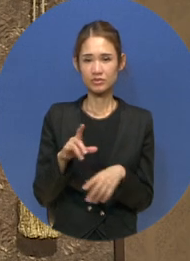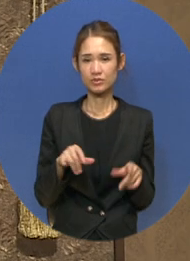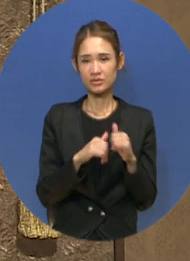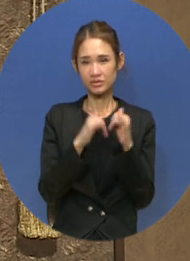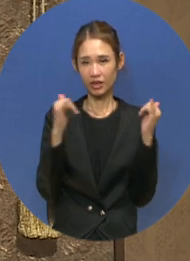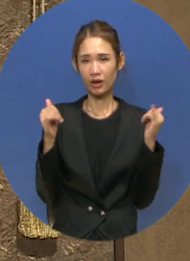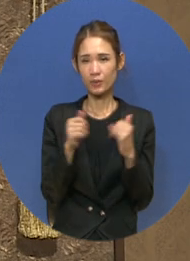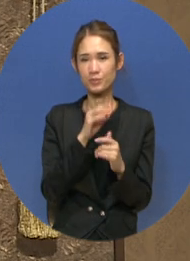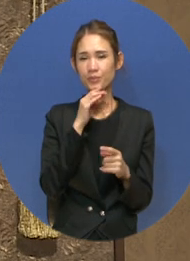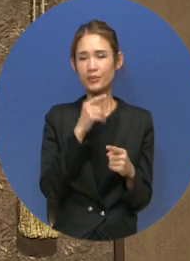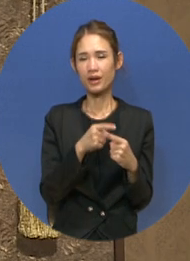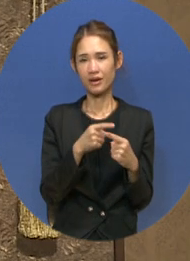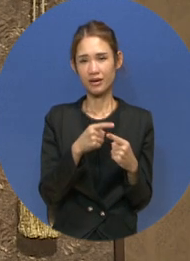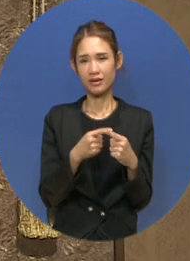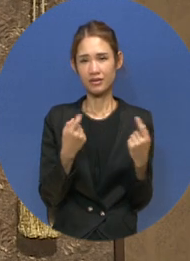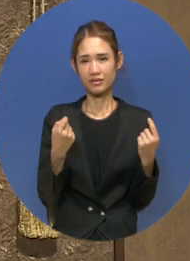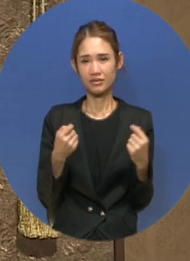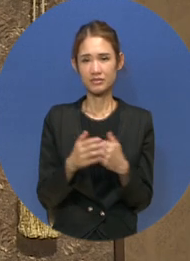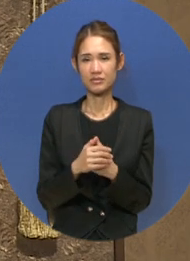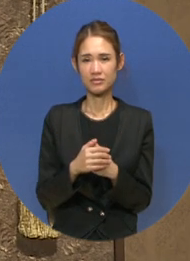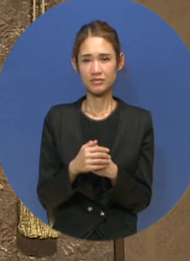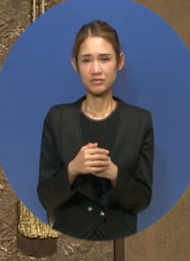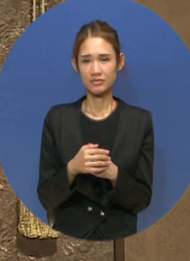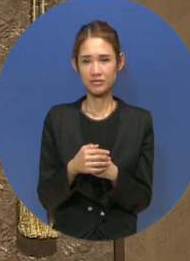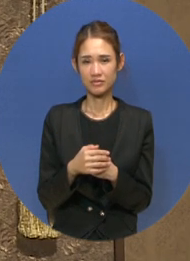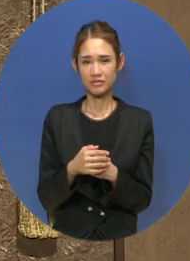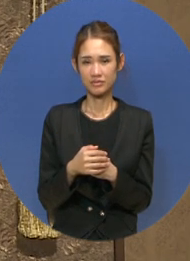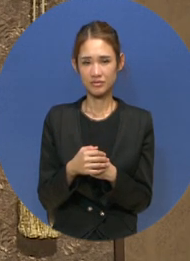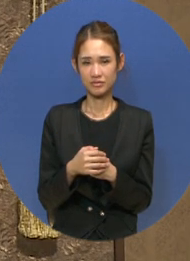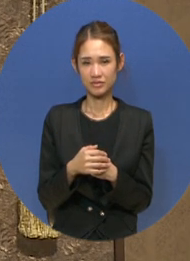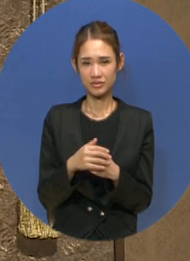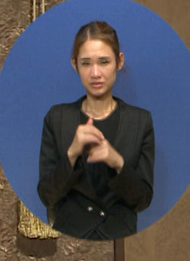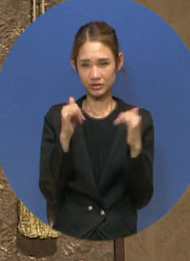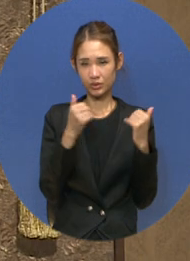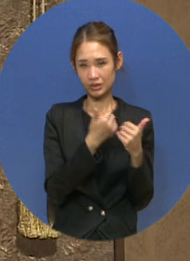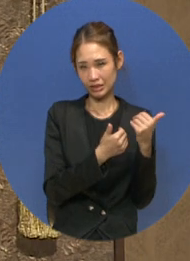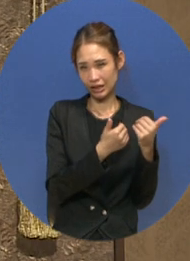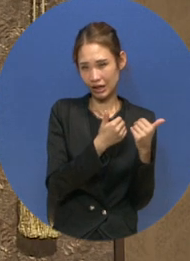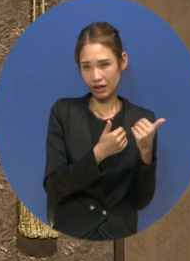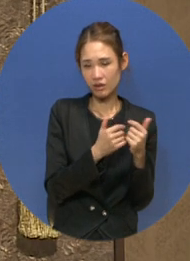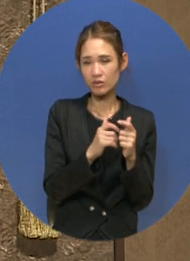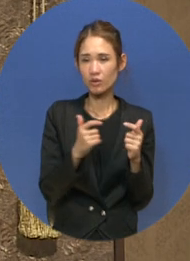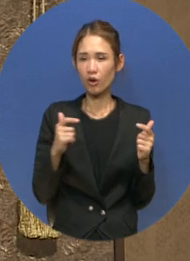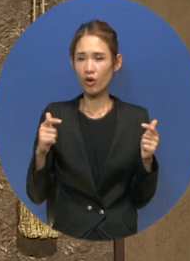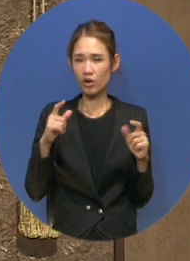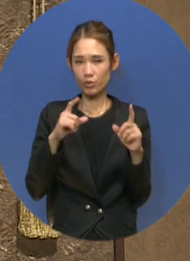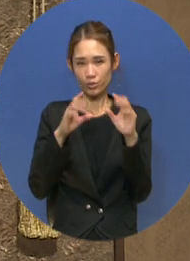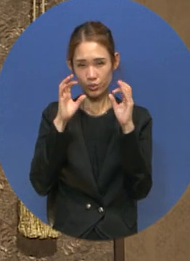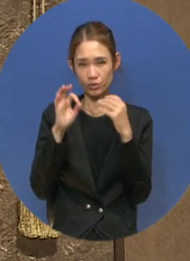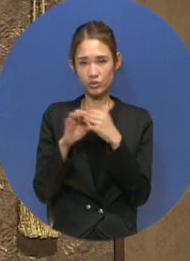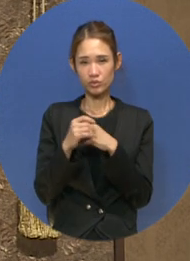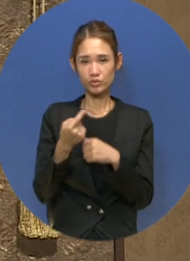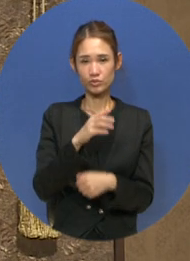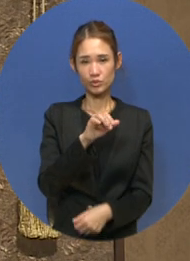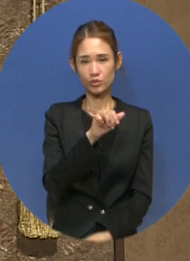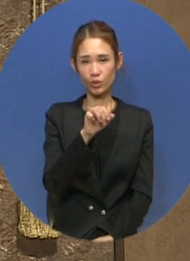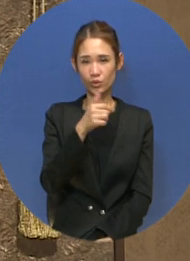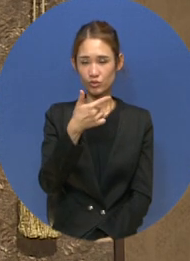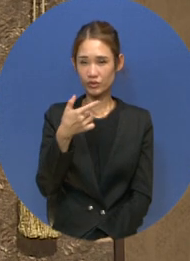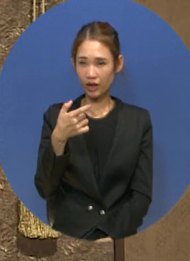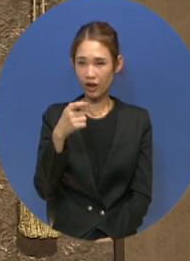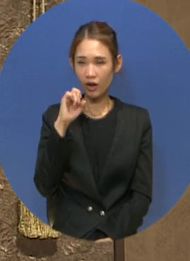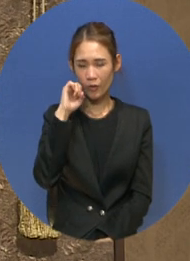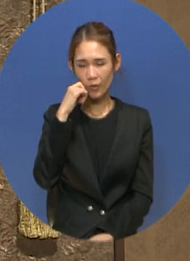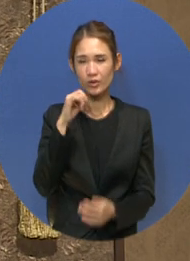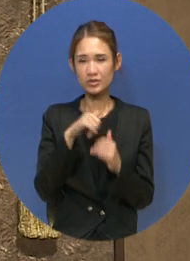살고 있는 사회도 마찬가지 같아요. 그러니까 사회적 갈등이 일어나고 있는 여러 가지 모습을 보면 우리가 1950년대,